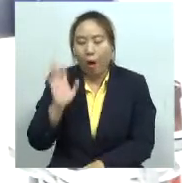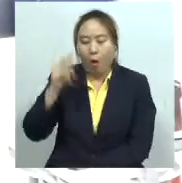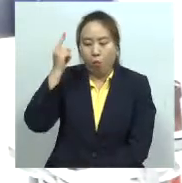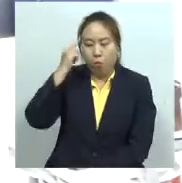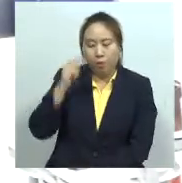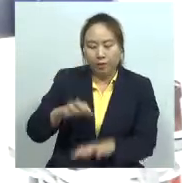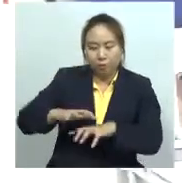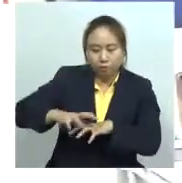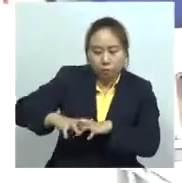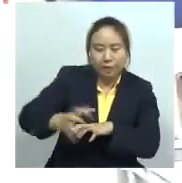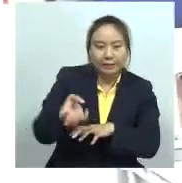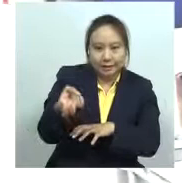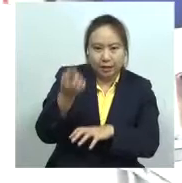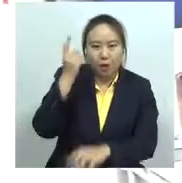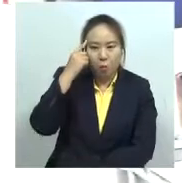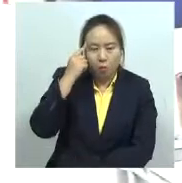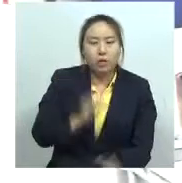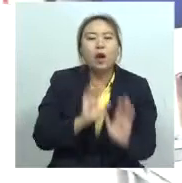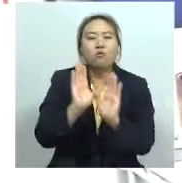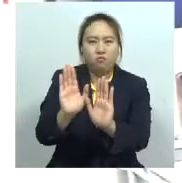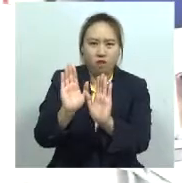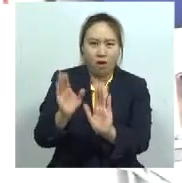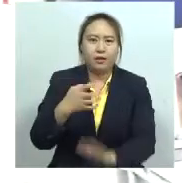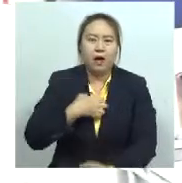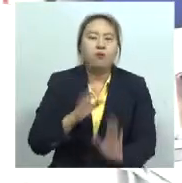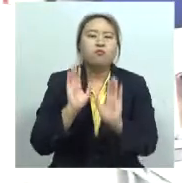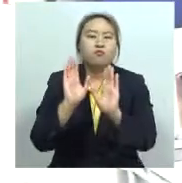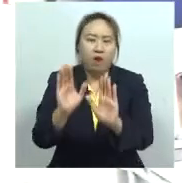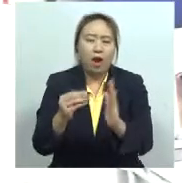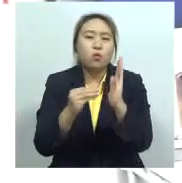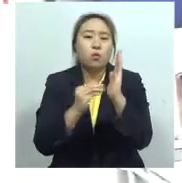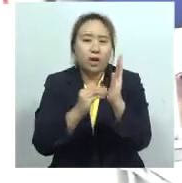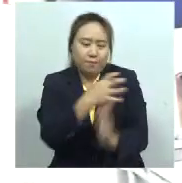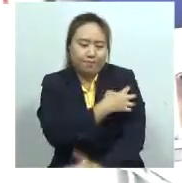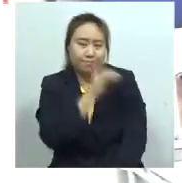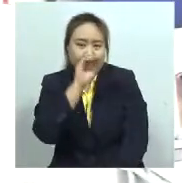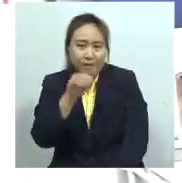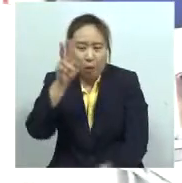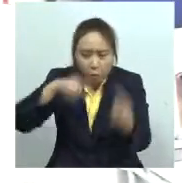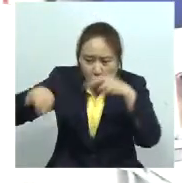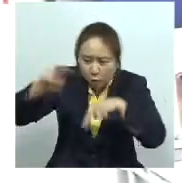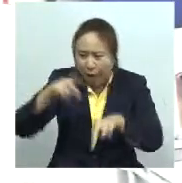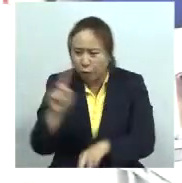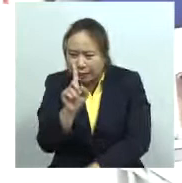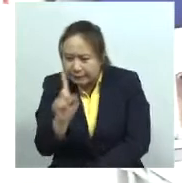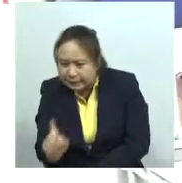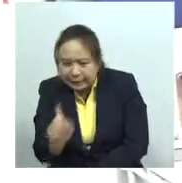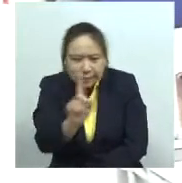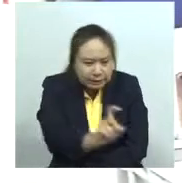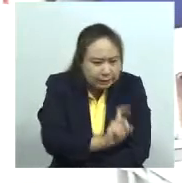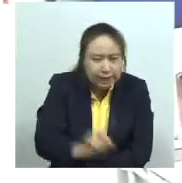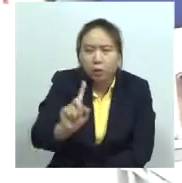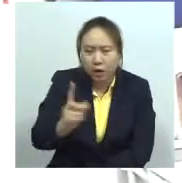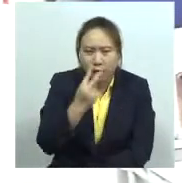ขรุขระนิดๆอยากฝากเหมือนกันล่ะค่ะให้กทม.ดูแลหน่อยว่าตรงไหนชำรุดไม่ชำรุดอะค่ะเพราะว่าคน